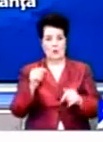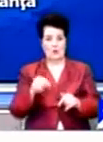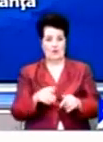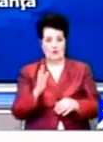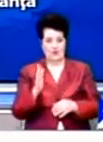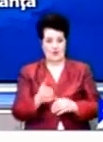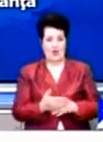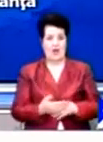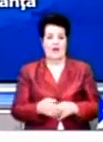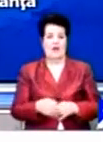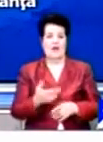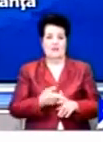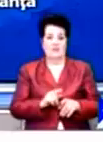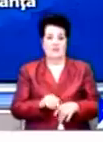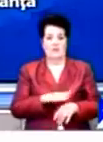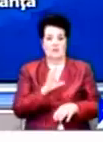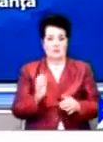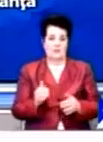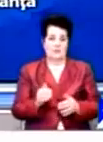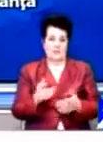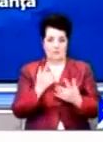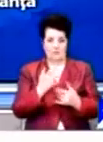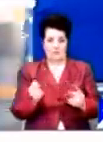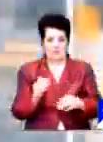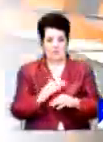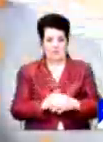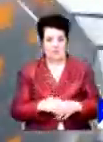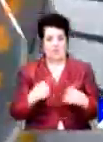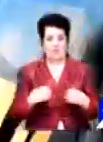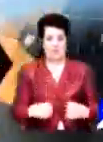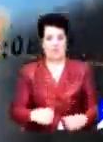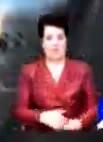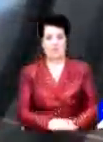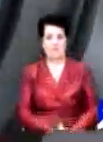lipsi. Acestea au fost informațiile, să aveți o seară frumoasă!